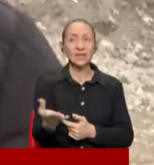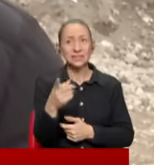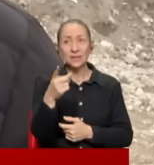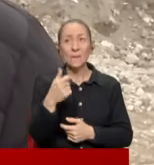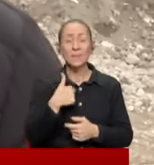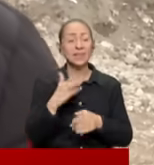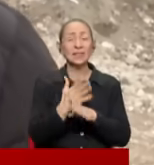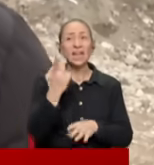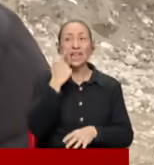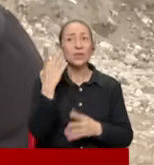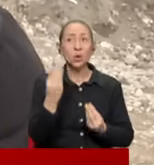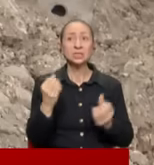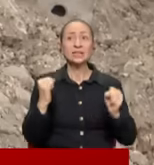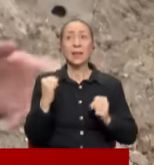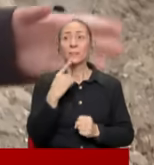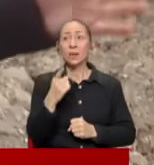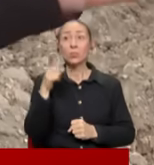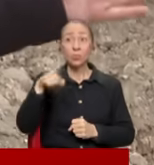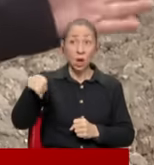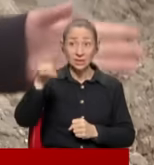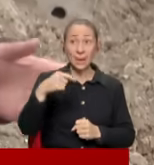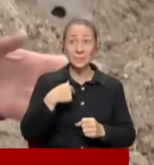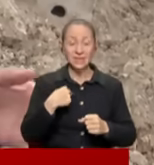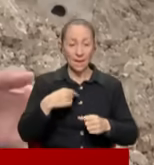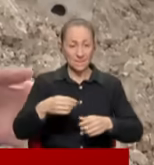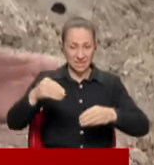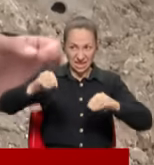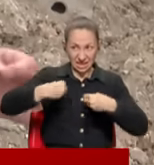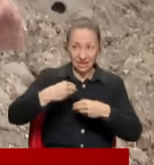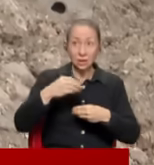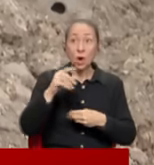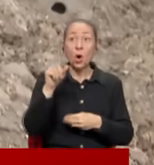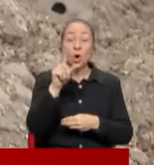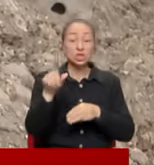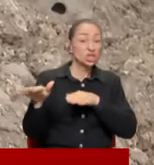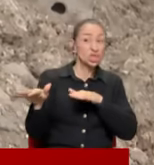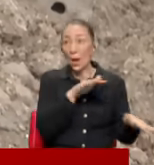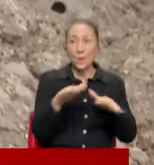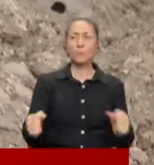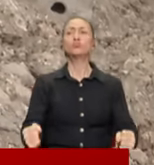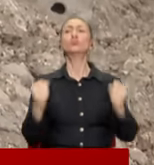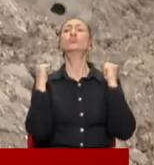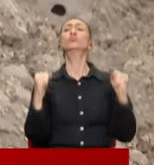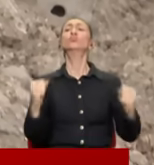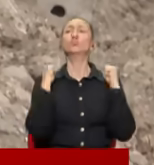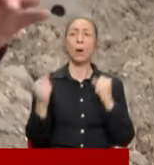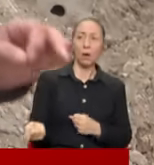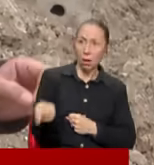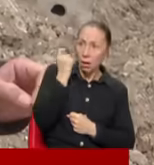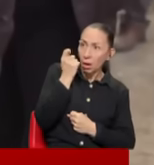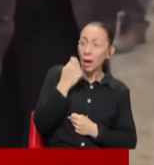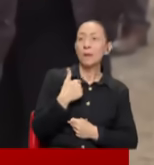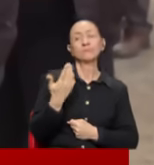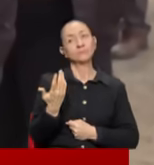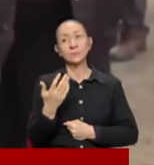verdin? Bana niye kefil oldun sağlam diye? Burası bize pazarlanırken 10 şiddetinde depreme dayanıklıdır diye